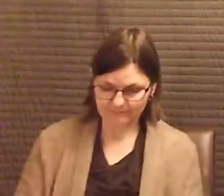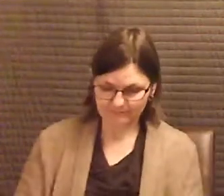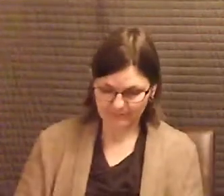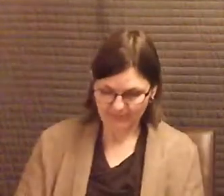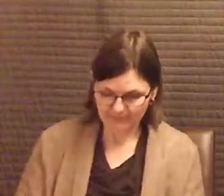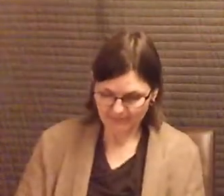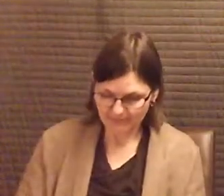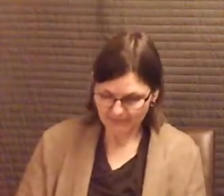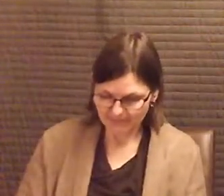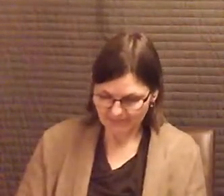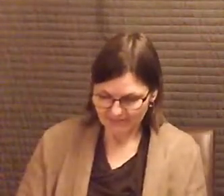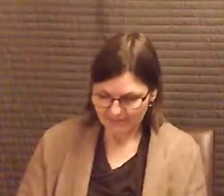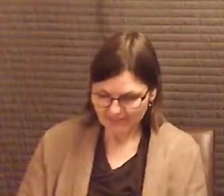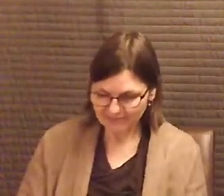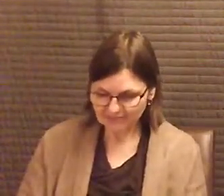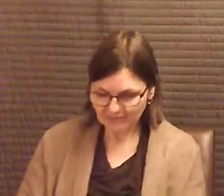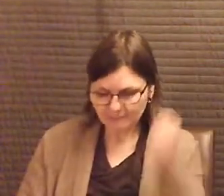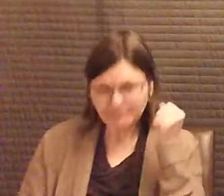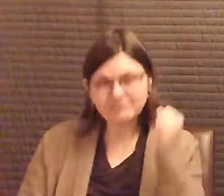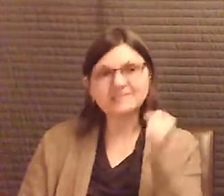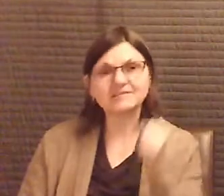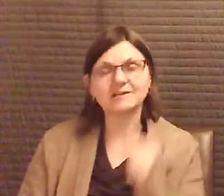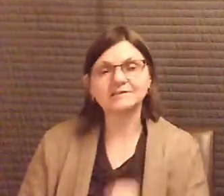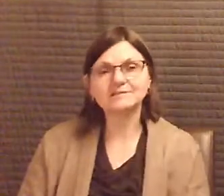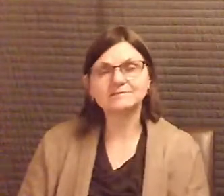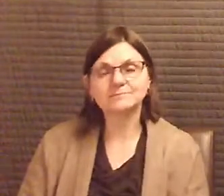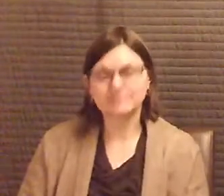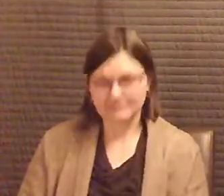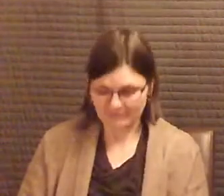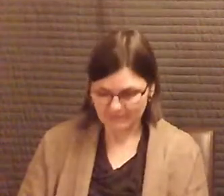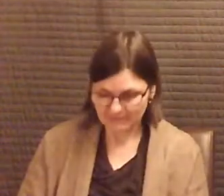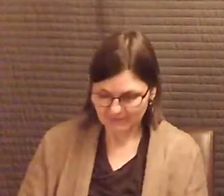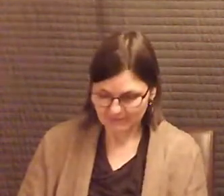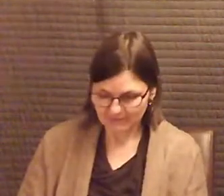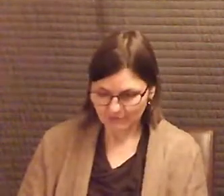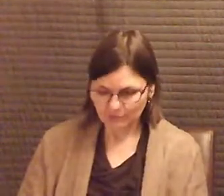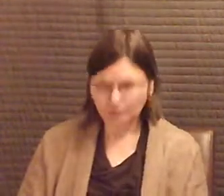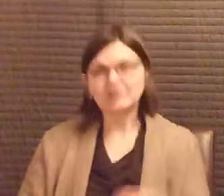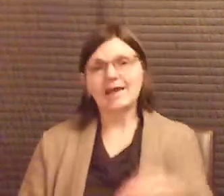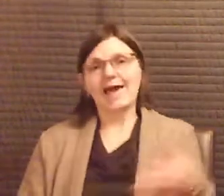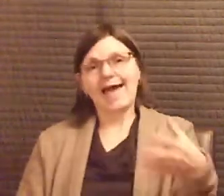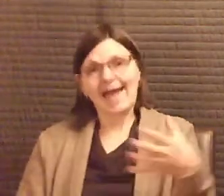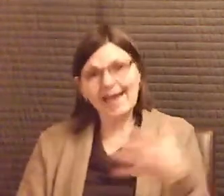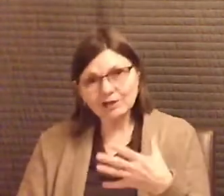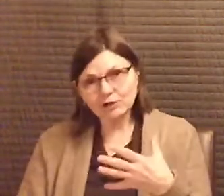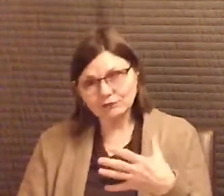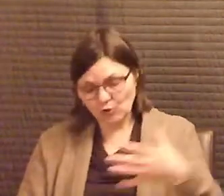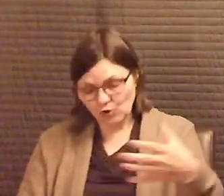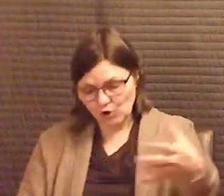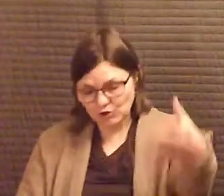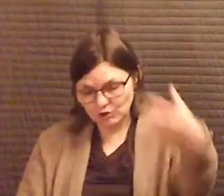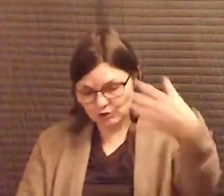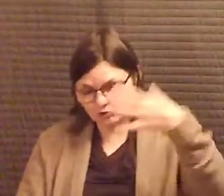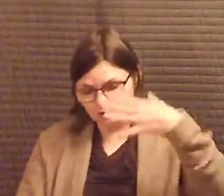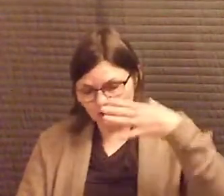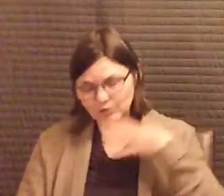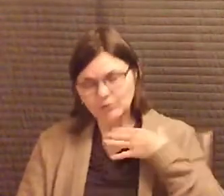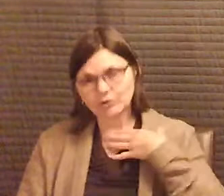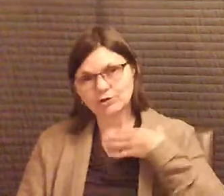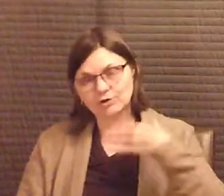heuvel en show en ik zal je bevestigen ze liep opel te weinig volk